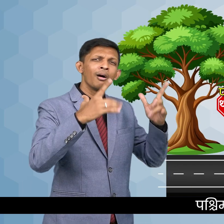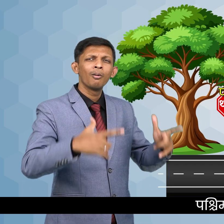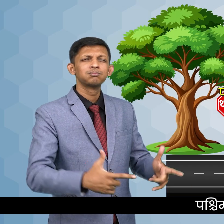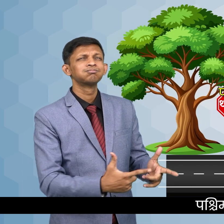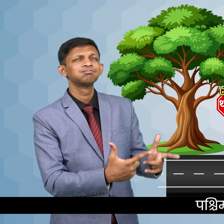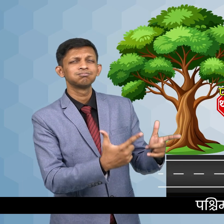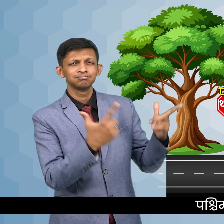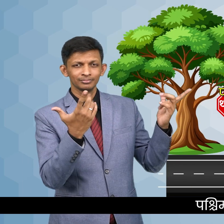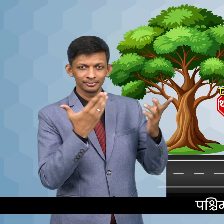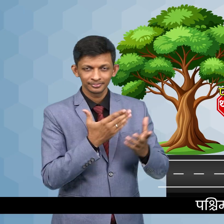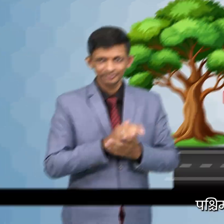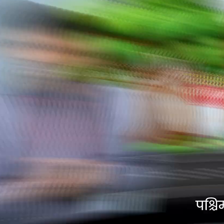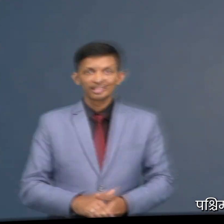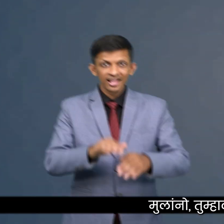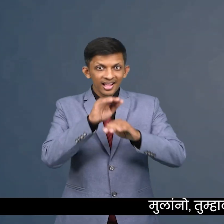मोठे झाड.